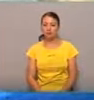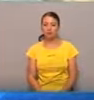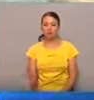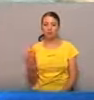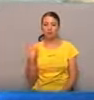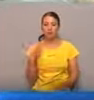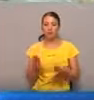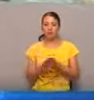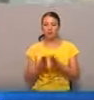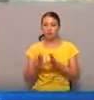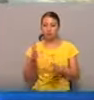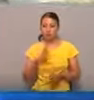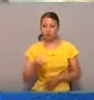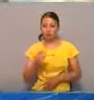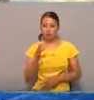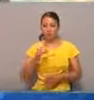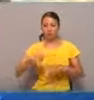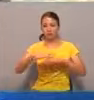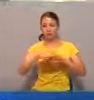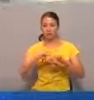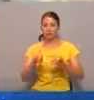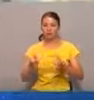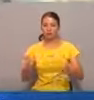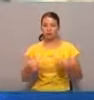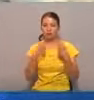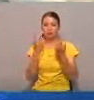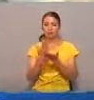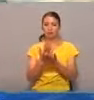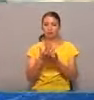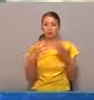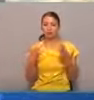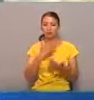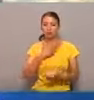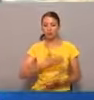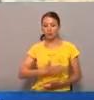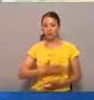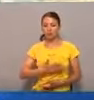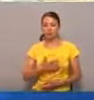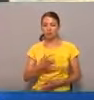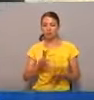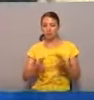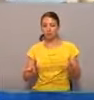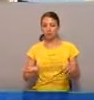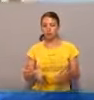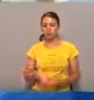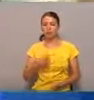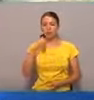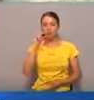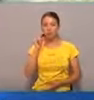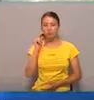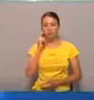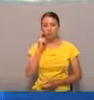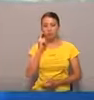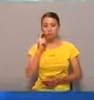Мына біздің Шәуілдір көркейіп кеткен. Өте ризамыз әкімге. Кеше деген осы бір хабарлама көрдім. Шымкентке